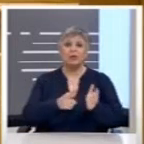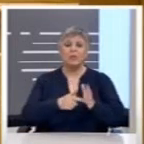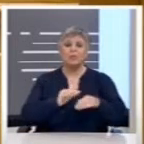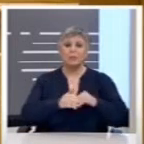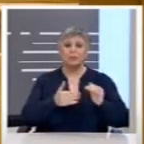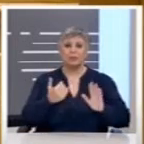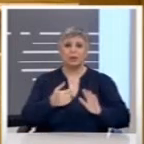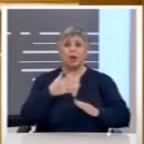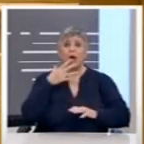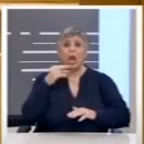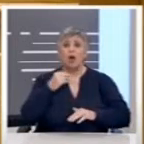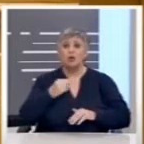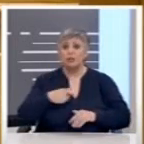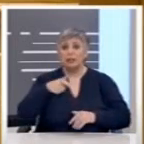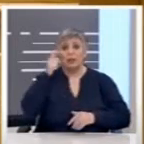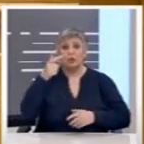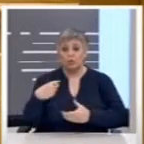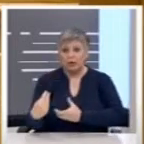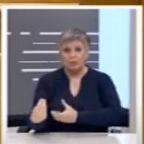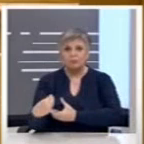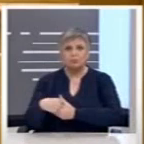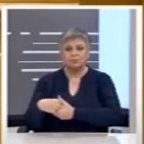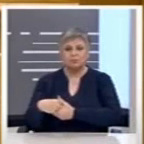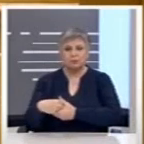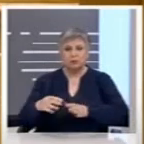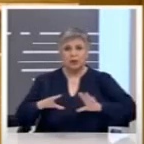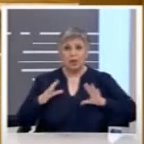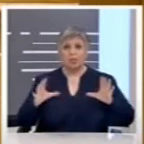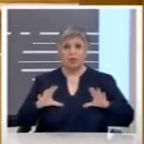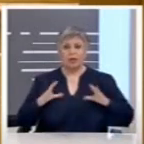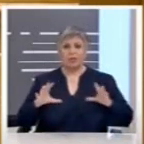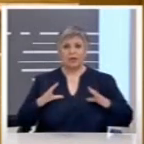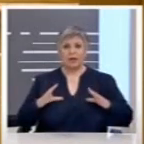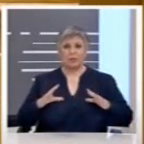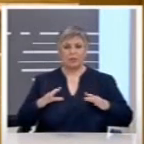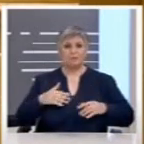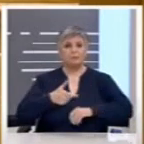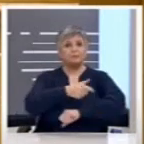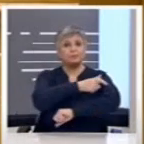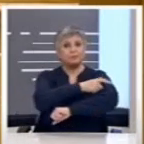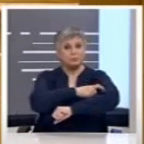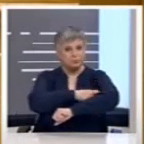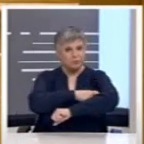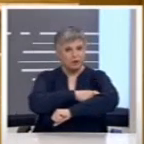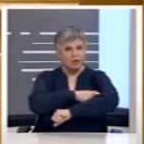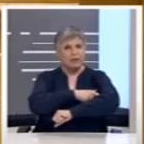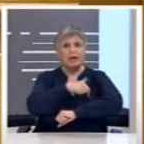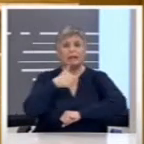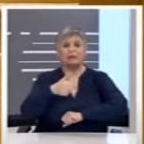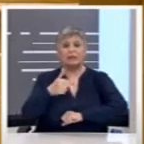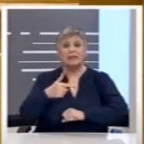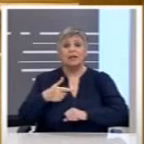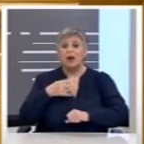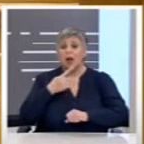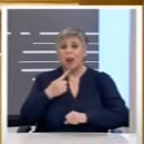μακριά από την εσωτερική πτυχή. Να αναγκάσουμε όλους να αποδεχτούν αυτό που ήθελε ο ΙΕ και έκανε, ότι η εσωτερική πτυχή του